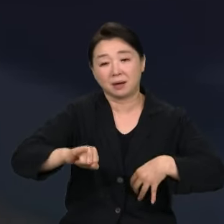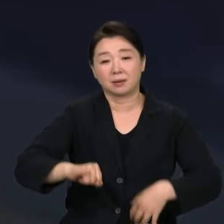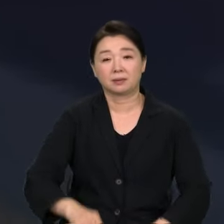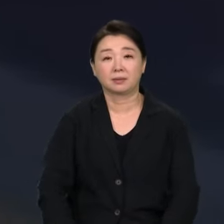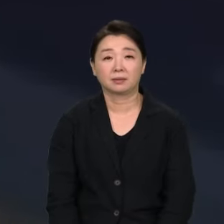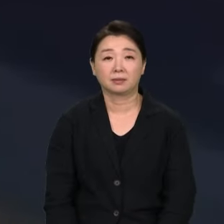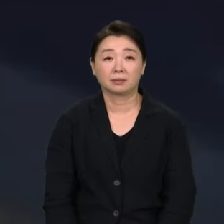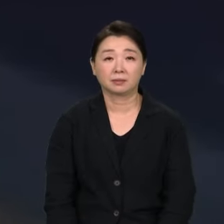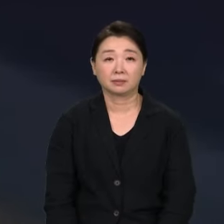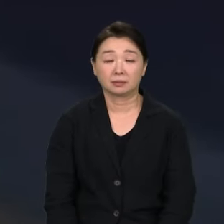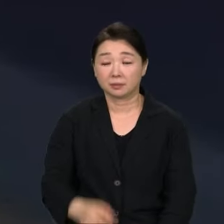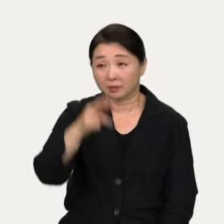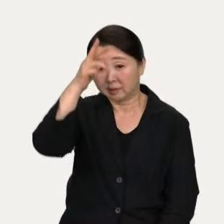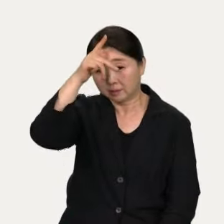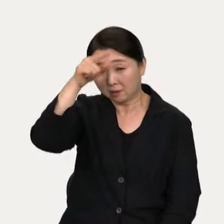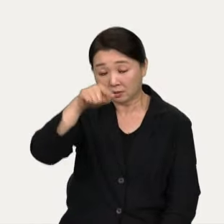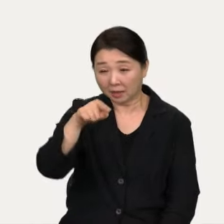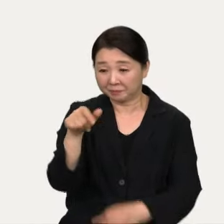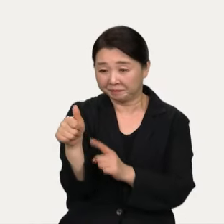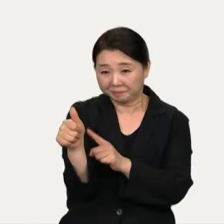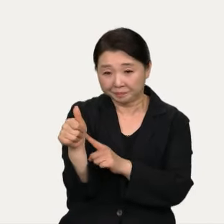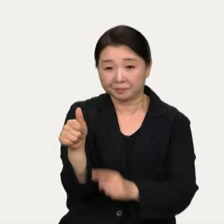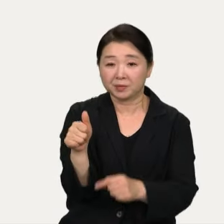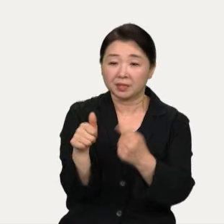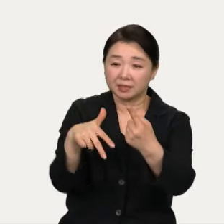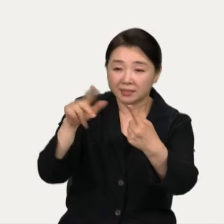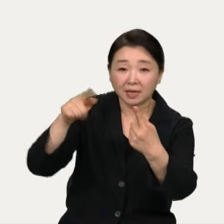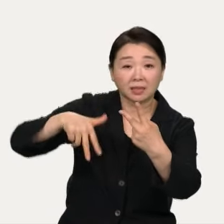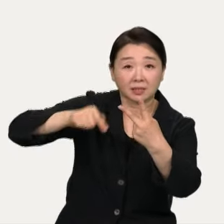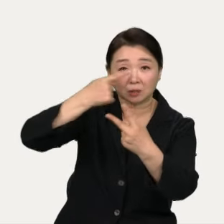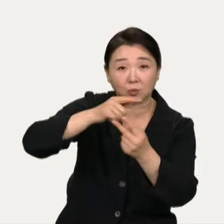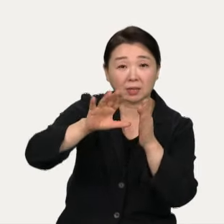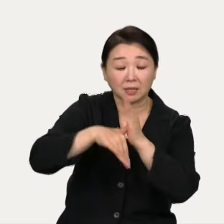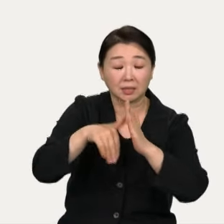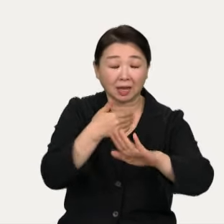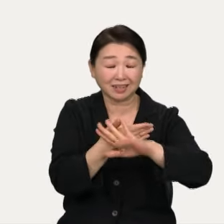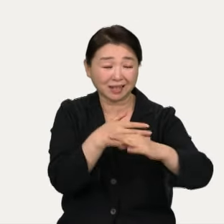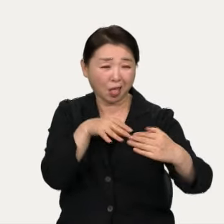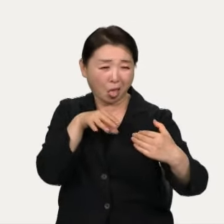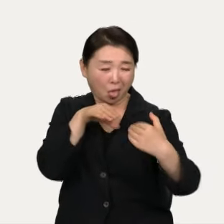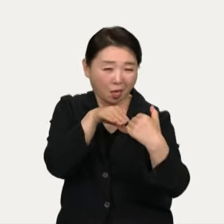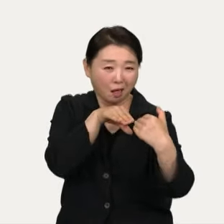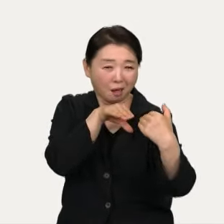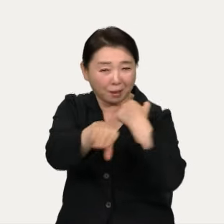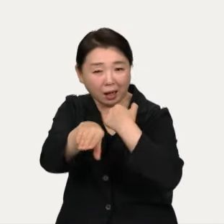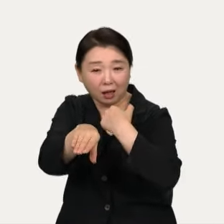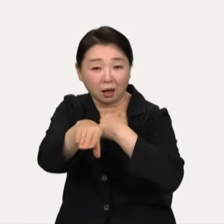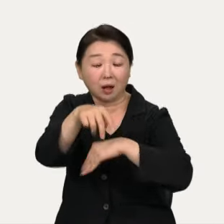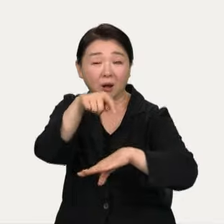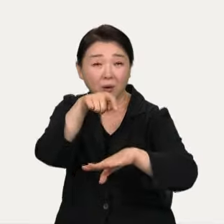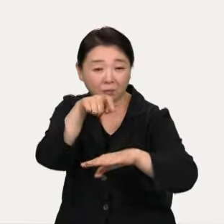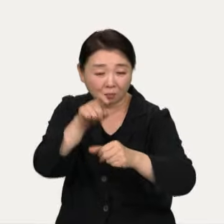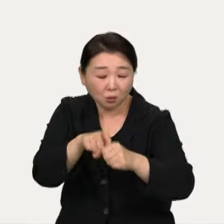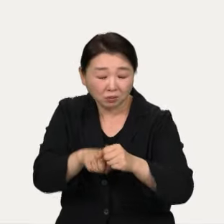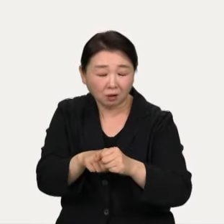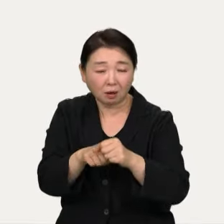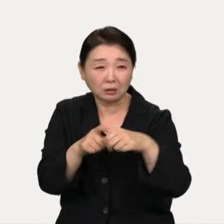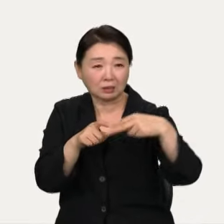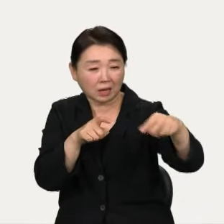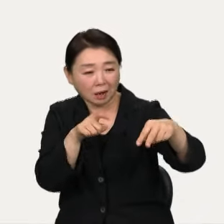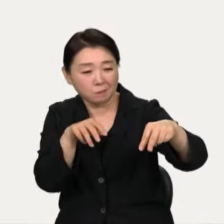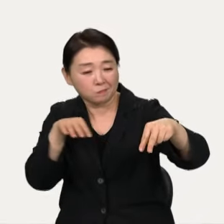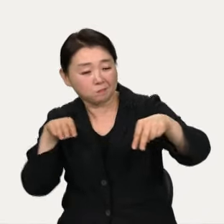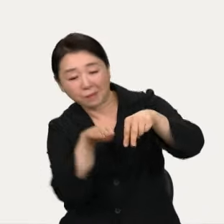판단했습니다 경찰은 또 차시에 대한 1 2차 조사에서 다른 차와 부딪치는 피하기 위해 인도적으로 핸들을 꺾었다는